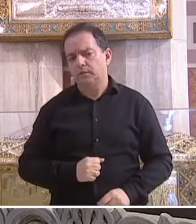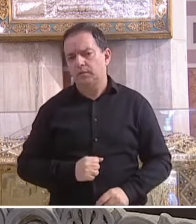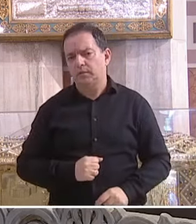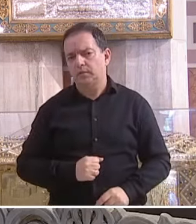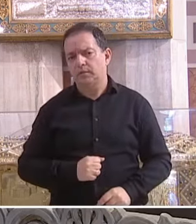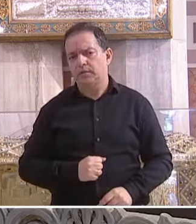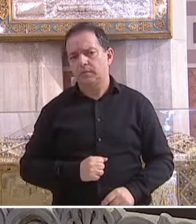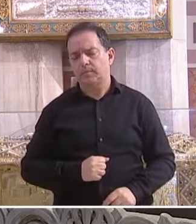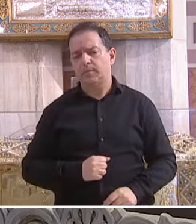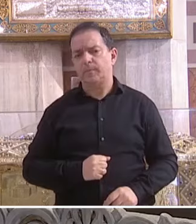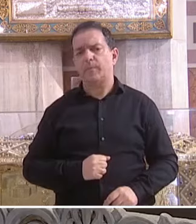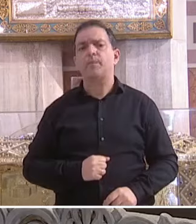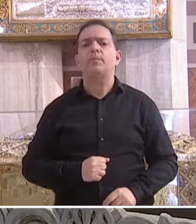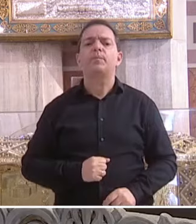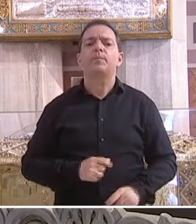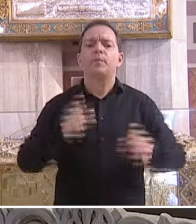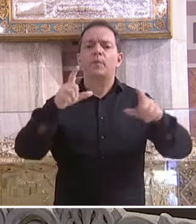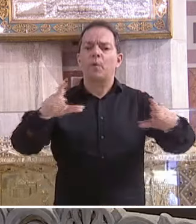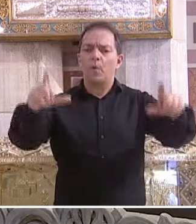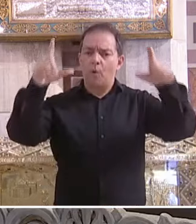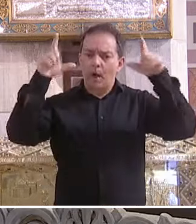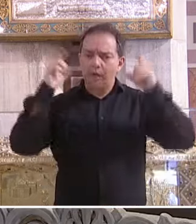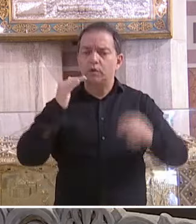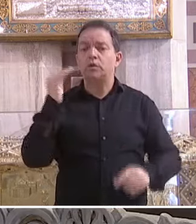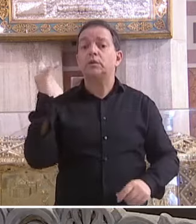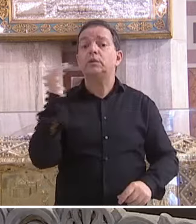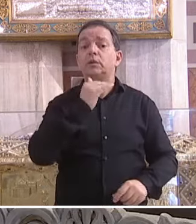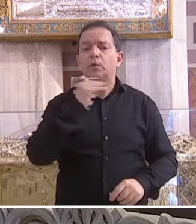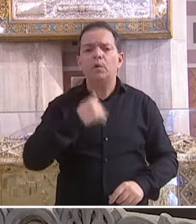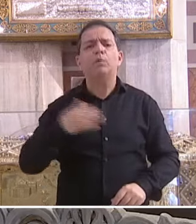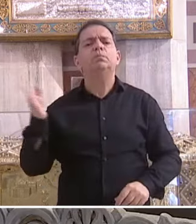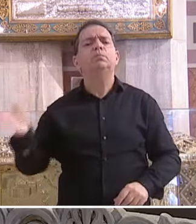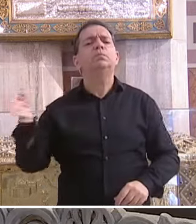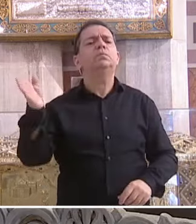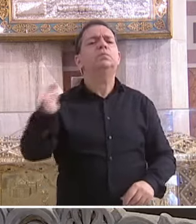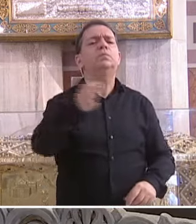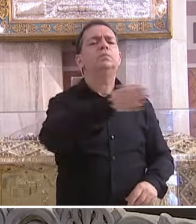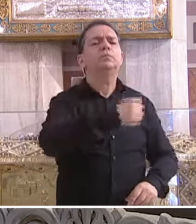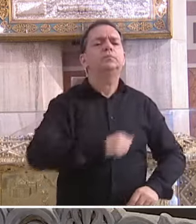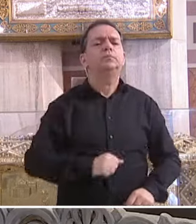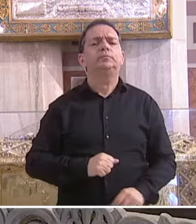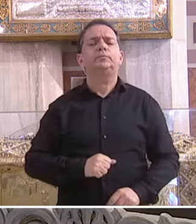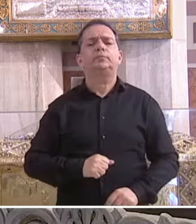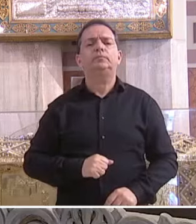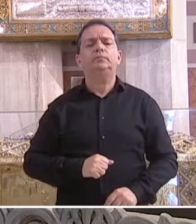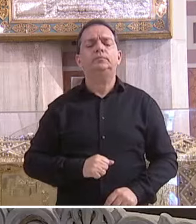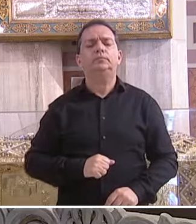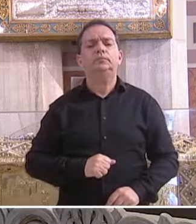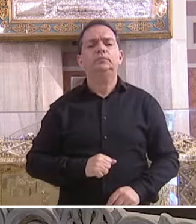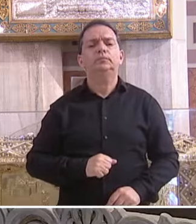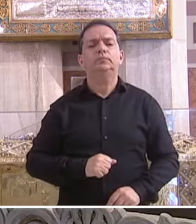Ο Άγιος Γρηγόριος, όπου και αν βρισκόταν, δεν έπαβε